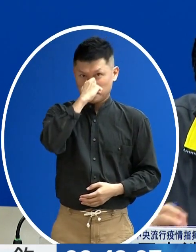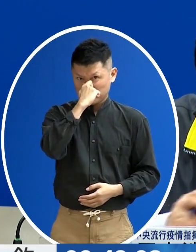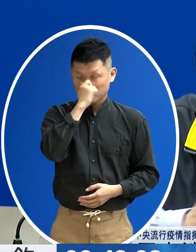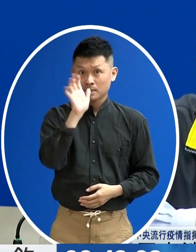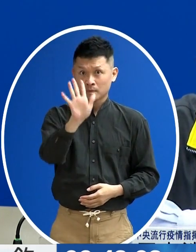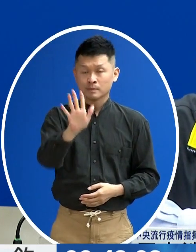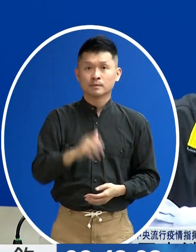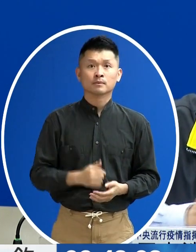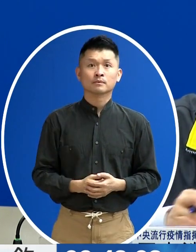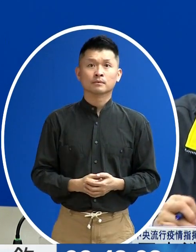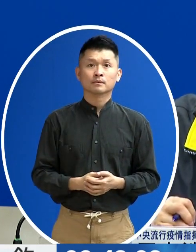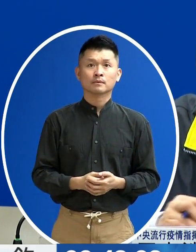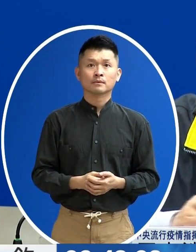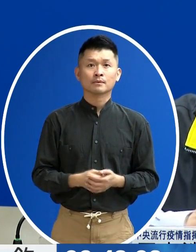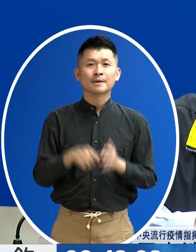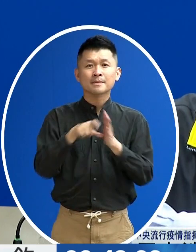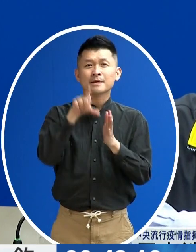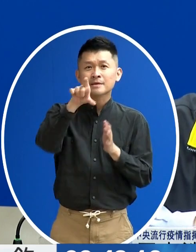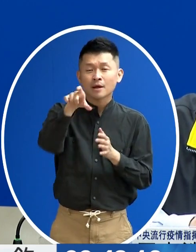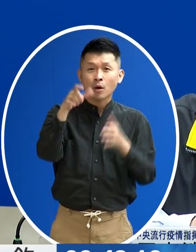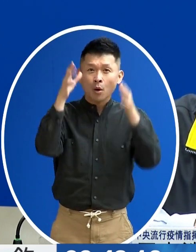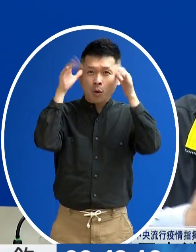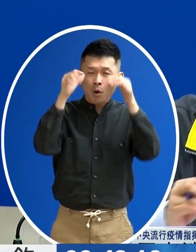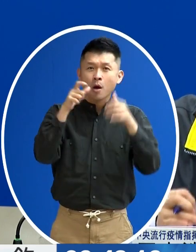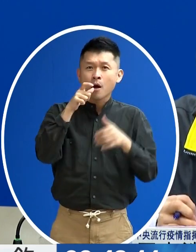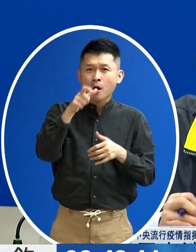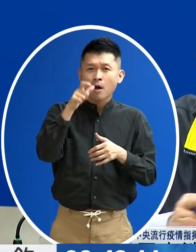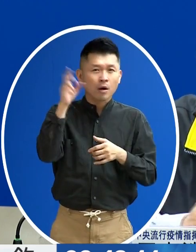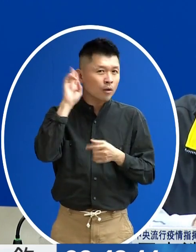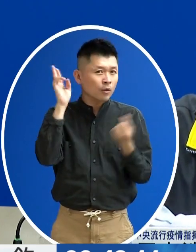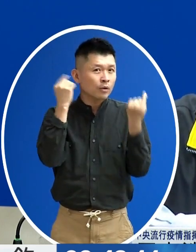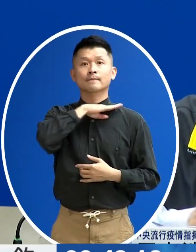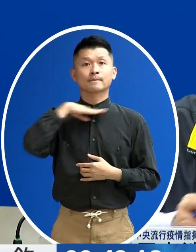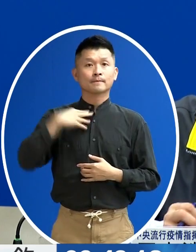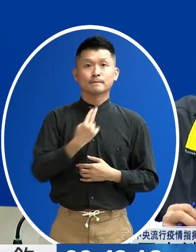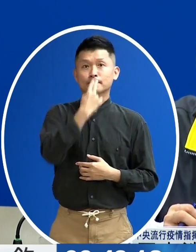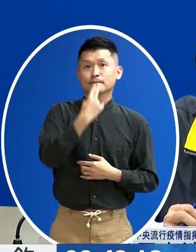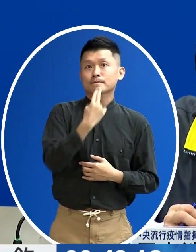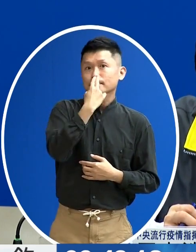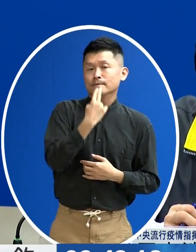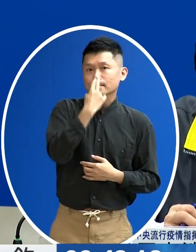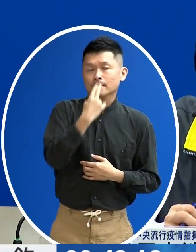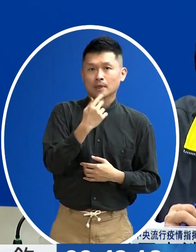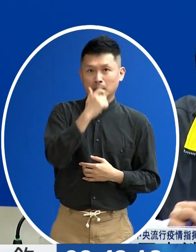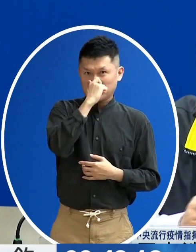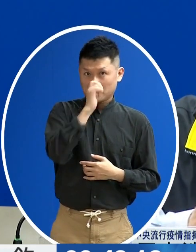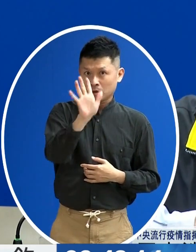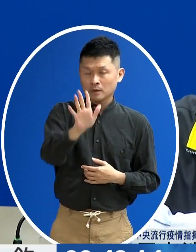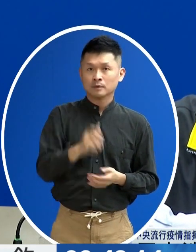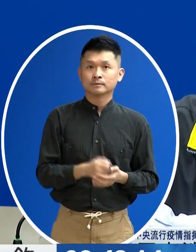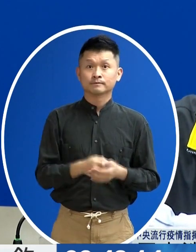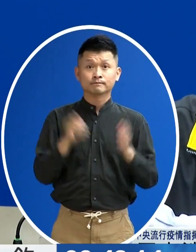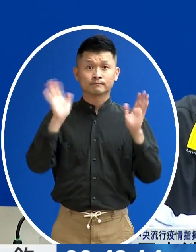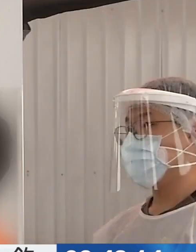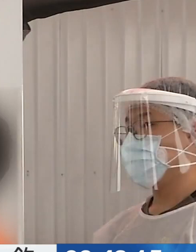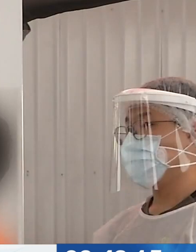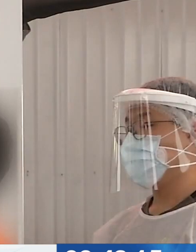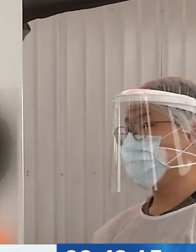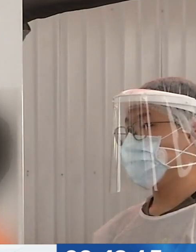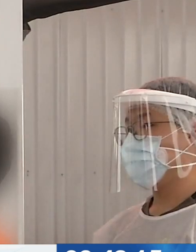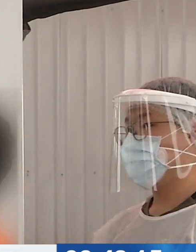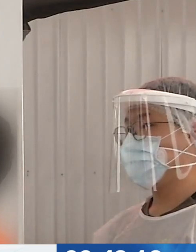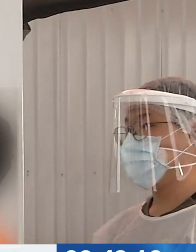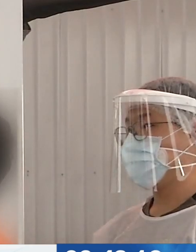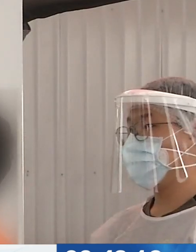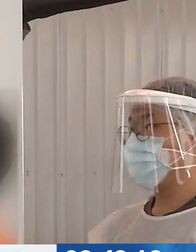会有这个俗称叫做狗吠声这样的一个这个症状，所以这是一个算儿童感染后的一个急症。 本土个